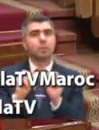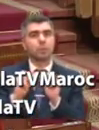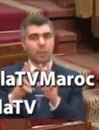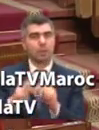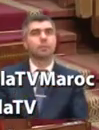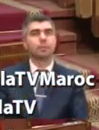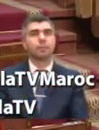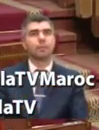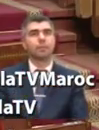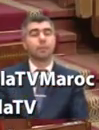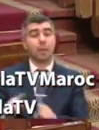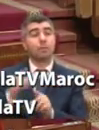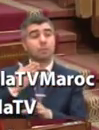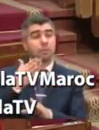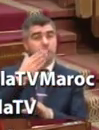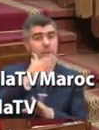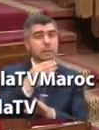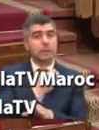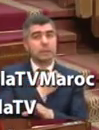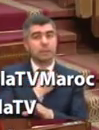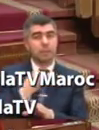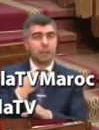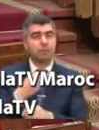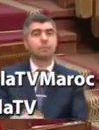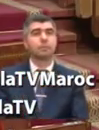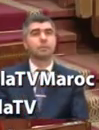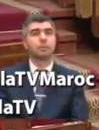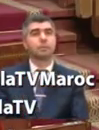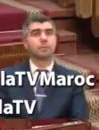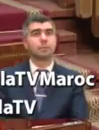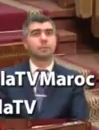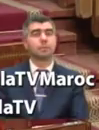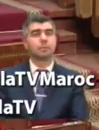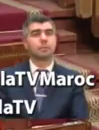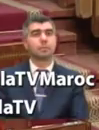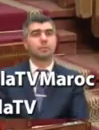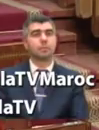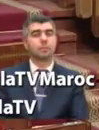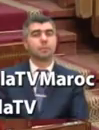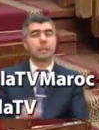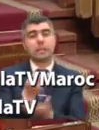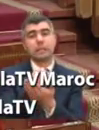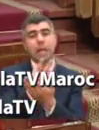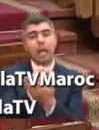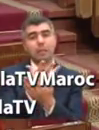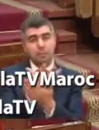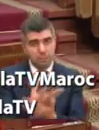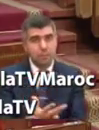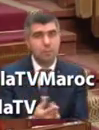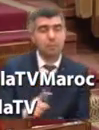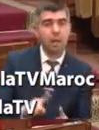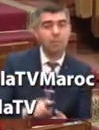وتم الحاقهم بالمستشفى الاقليمي بسيدي قاسم، وهذا المستشفى عليه ضغط كبير ديال سيدي